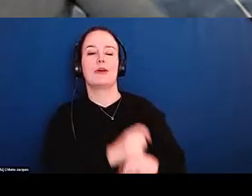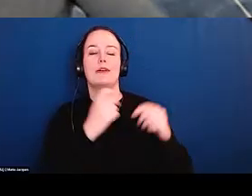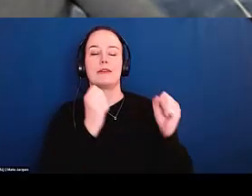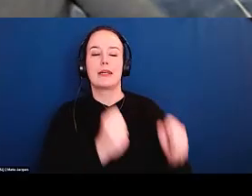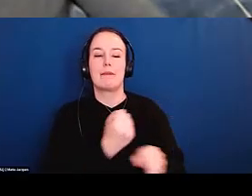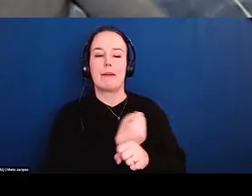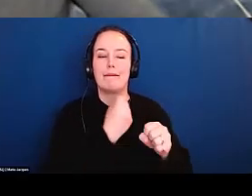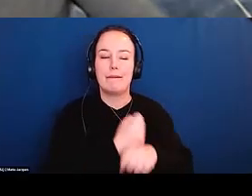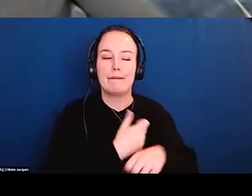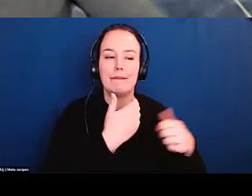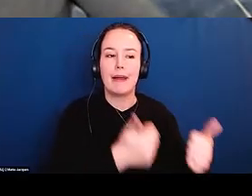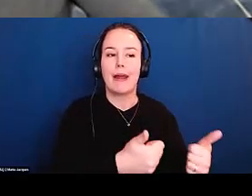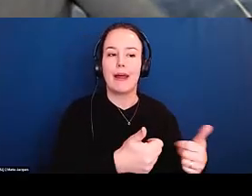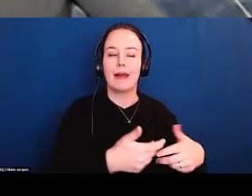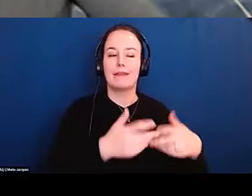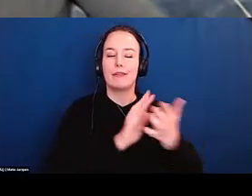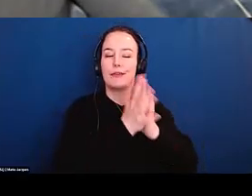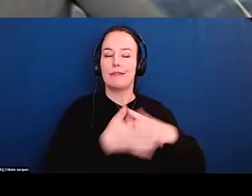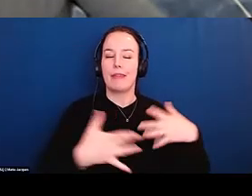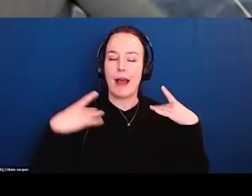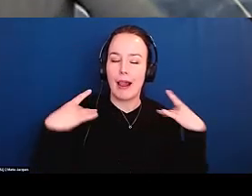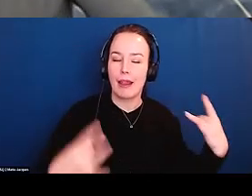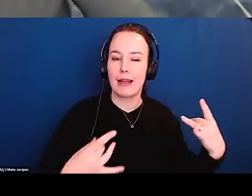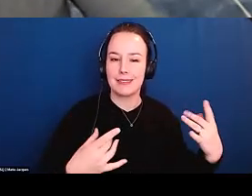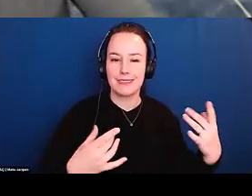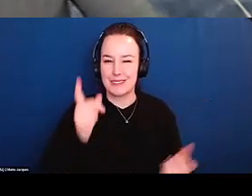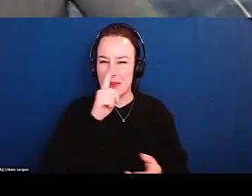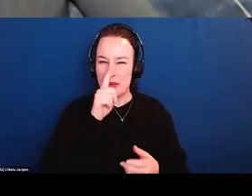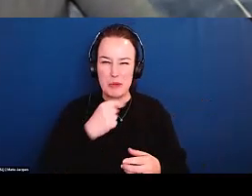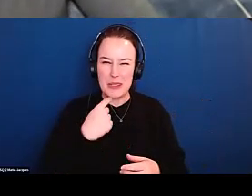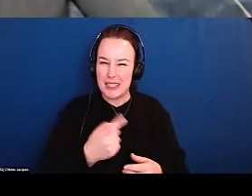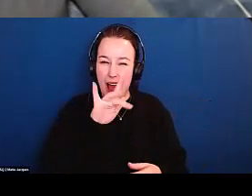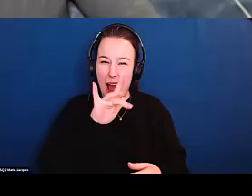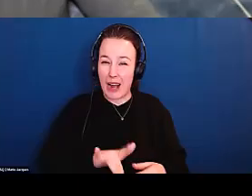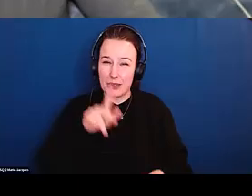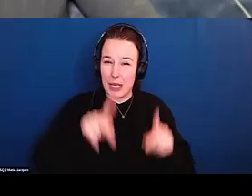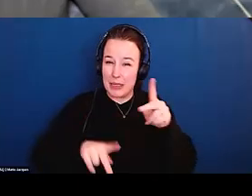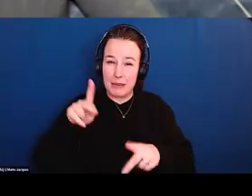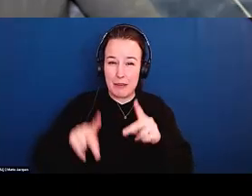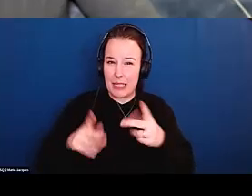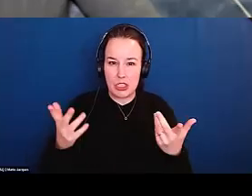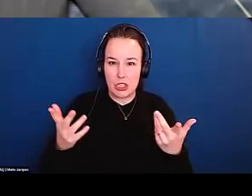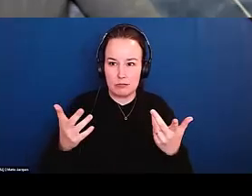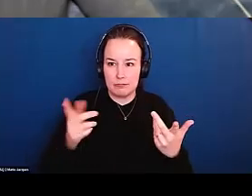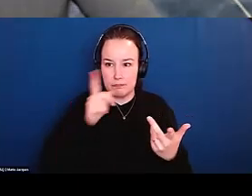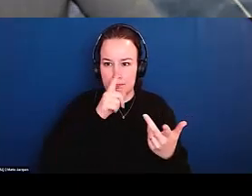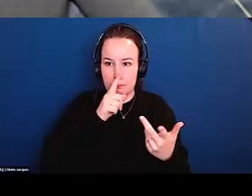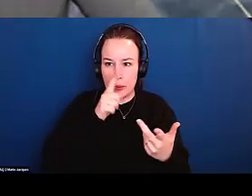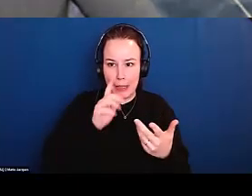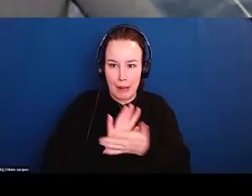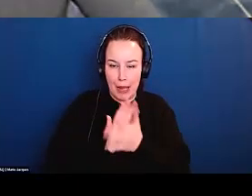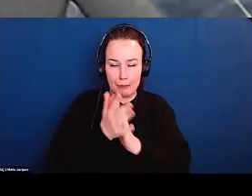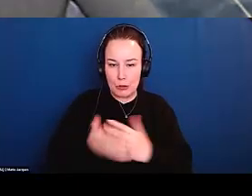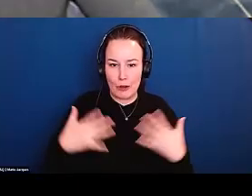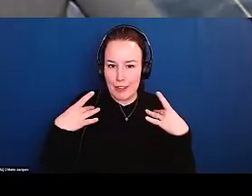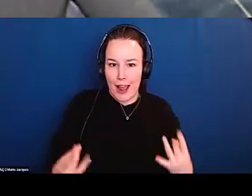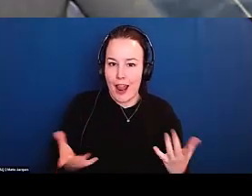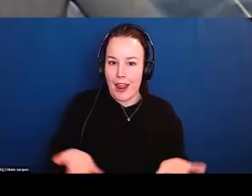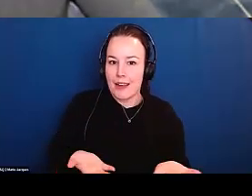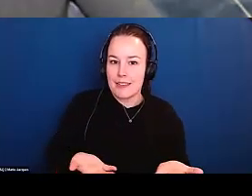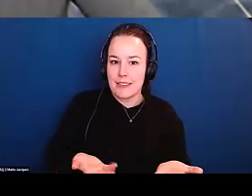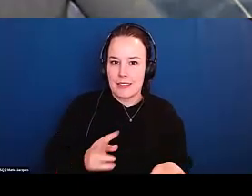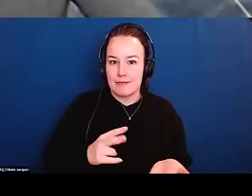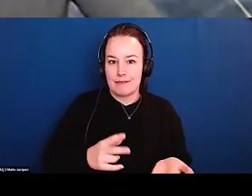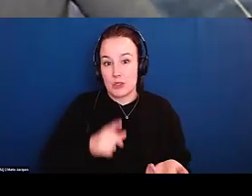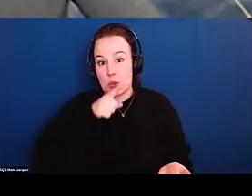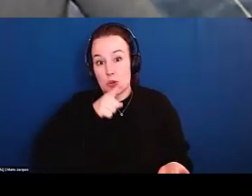ou vous pouvez le faire, vous allez devenir à l'aise par rapport à cela. Il y a des personnes qui ne pourront pas atteindre ce niveau-là. Donc, cela rend la